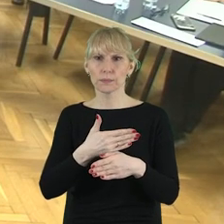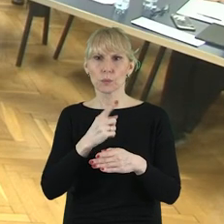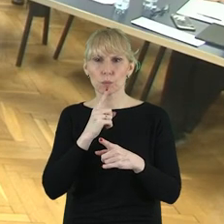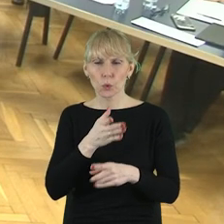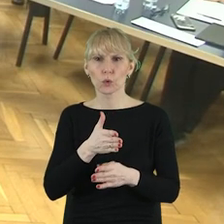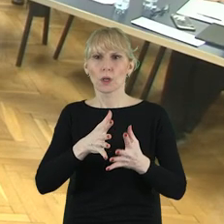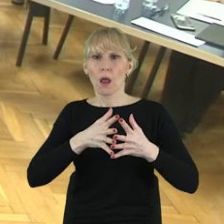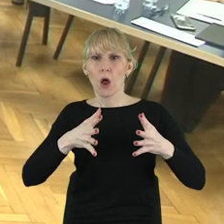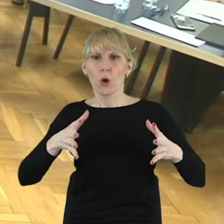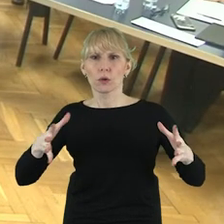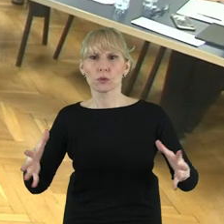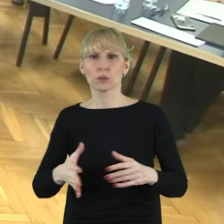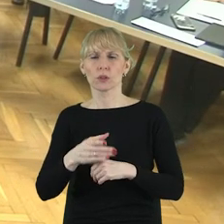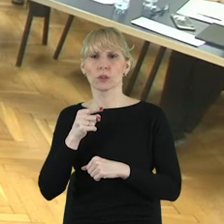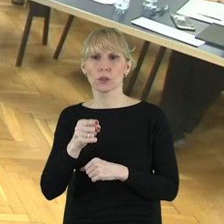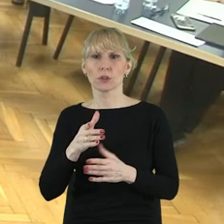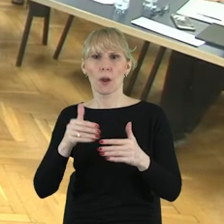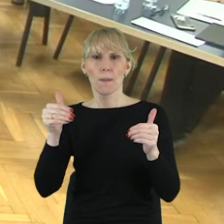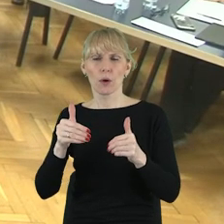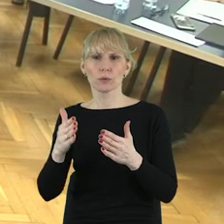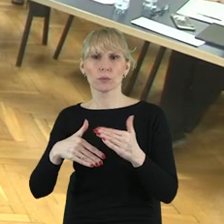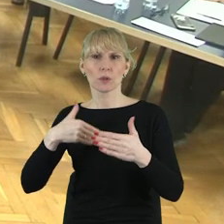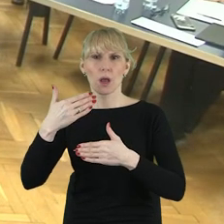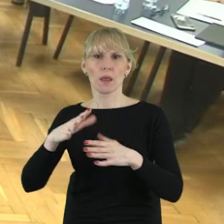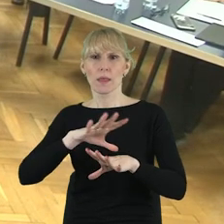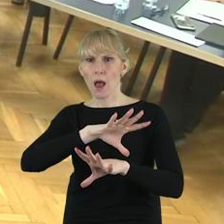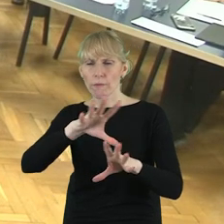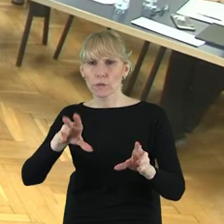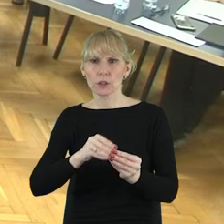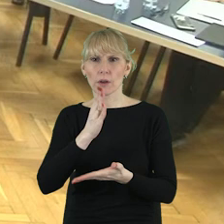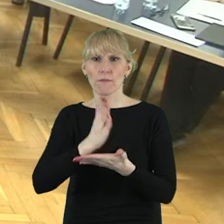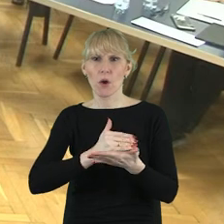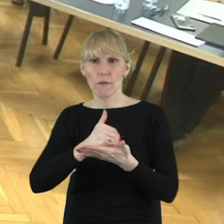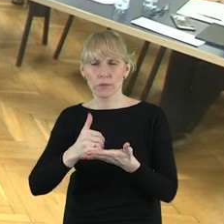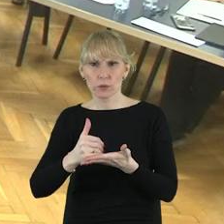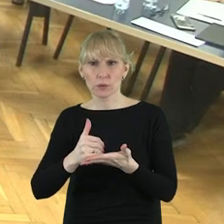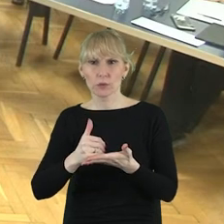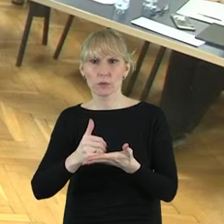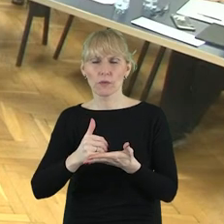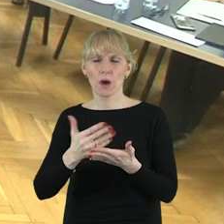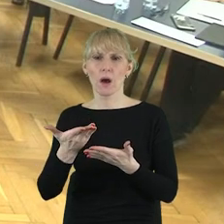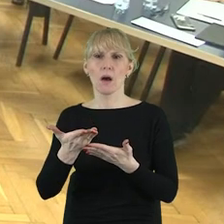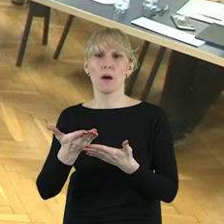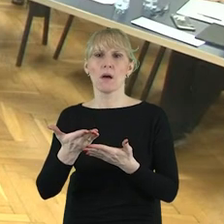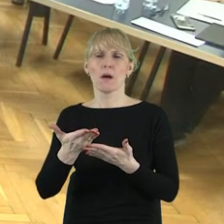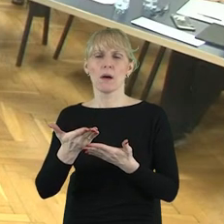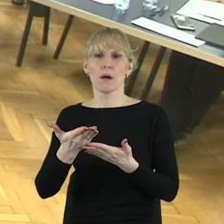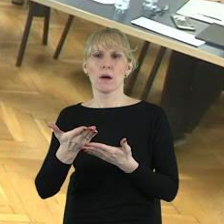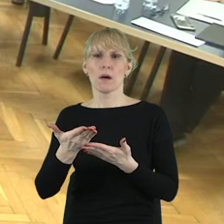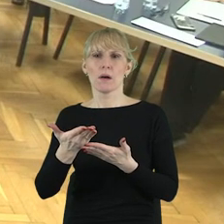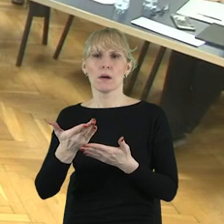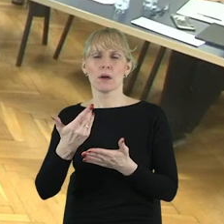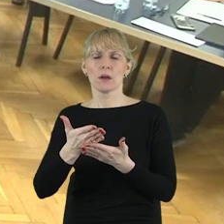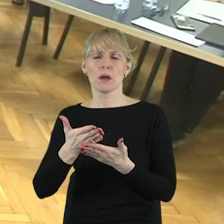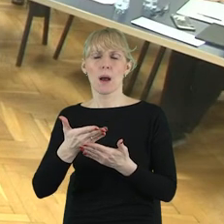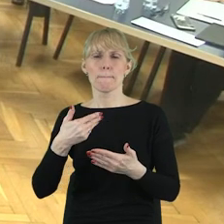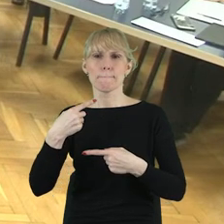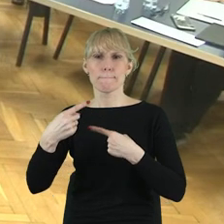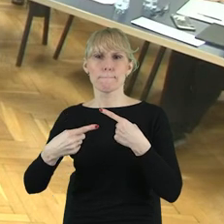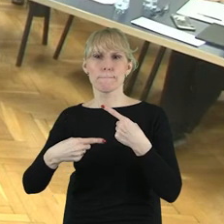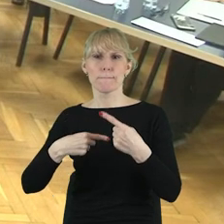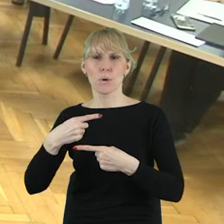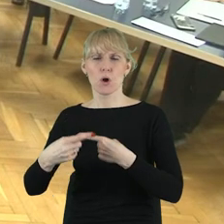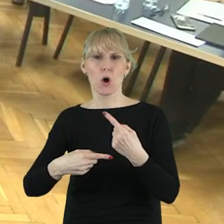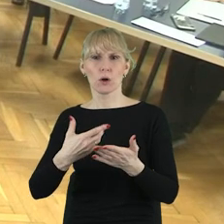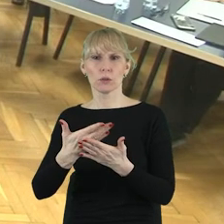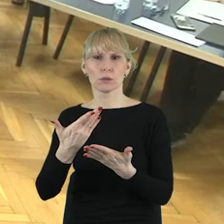rozszerzenia, powiększenia obszaru docelowo, żeby pokryć powierzchnię całego województwa, A po drugie, proces partnerstwa, a potem rozszerzania